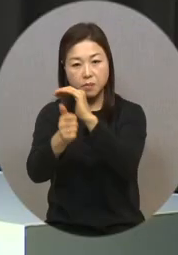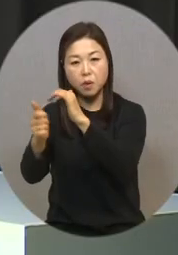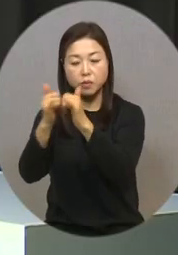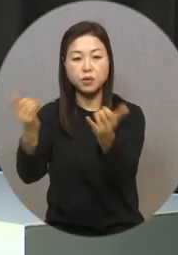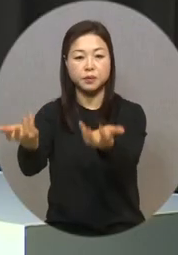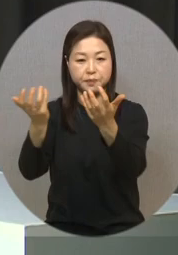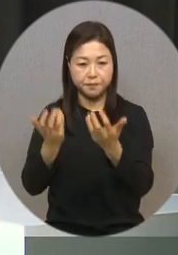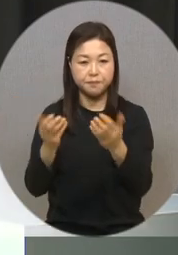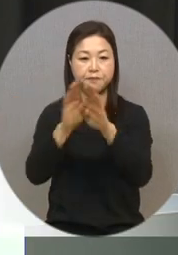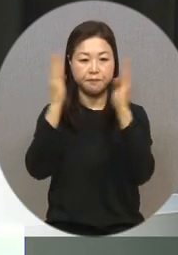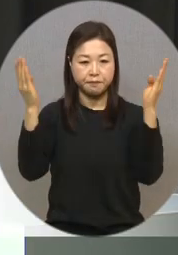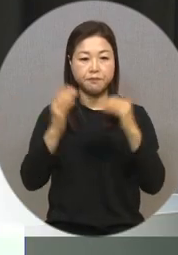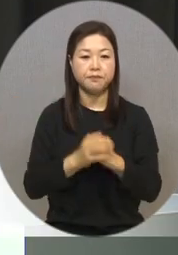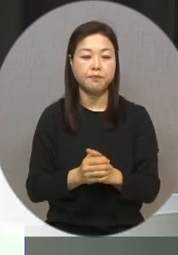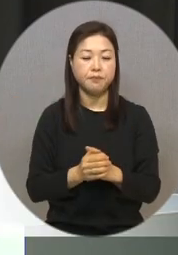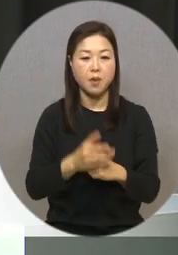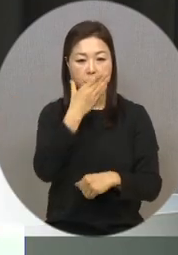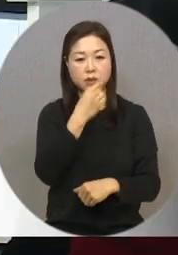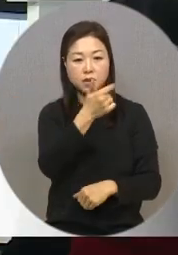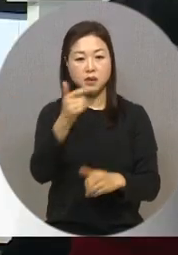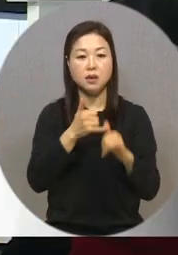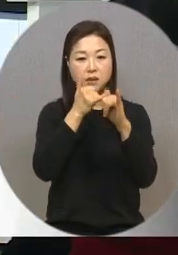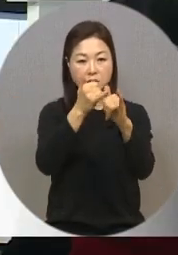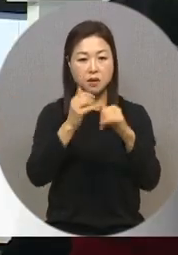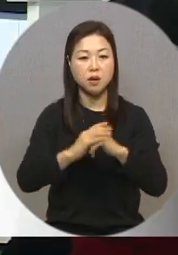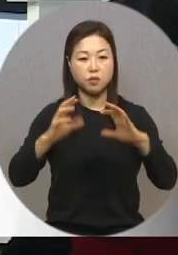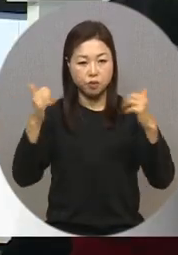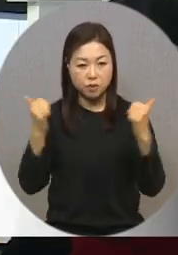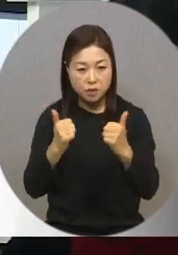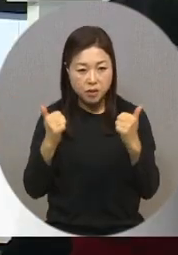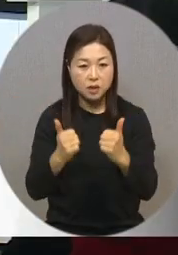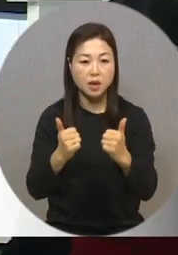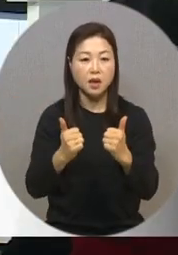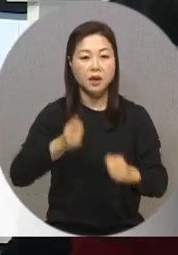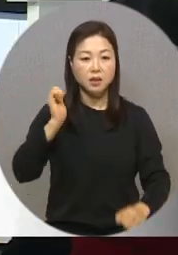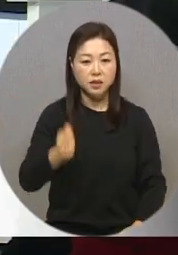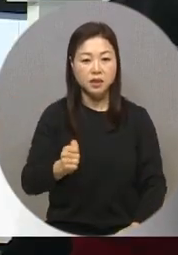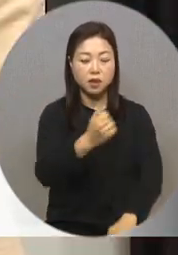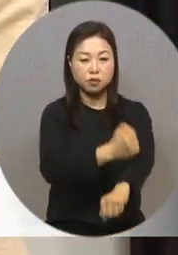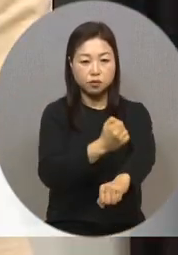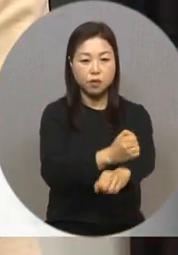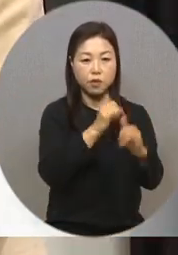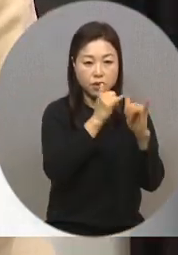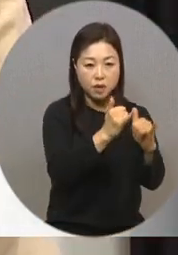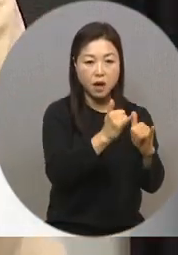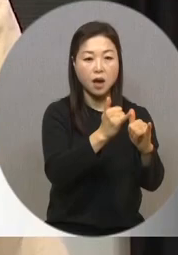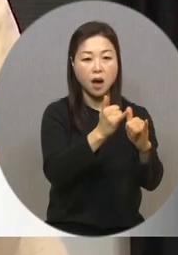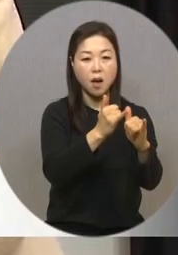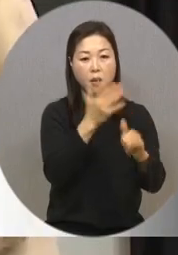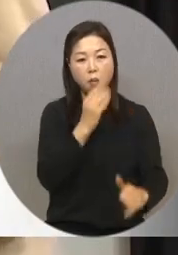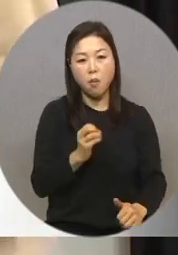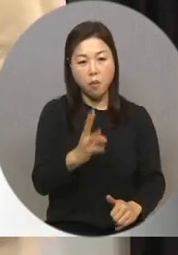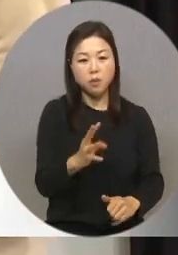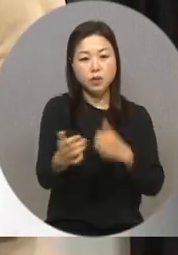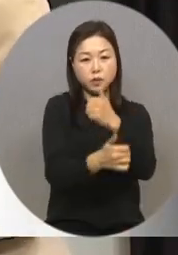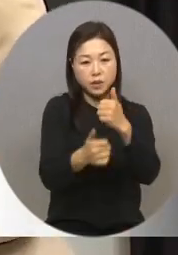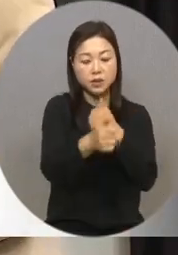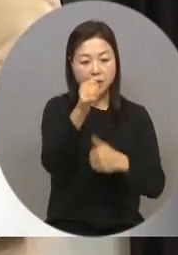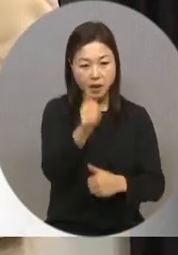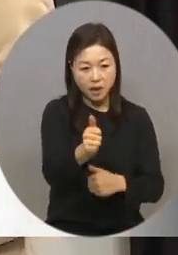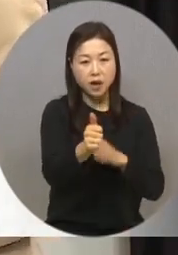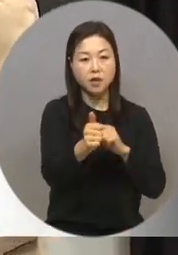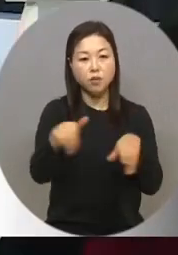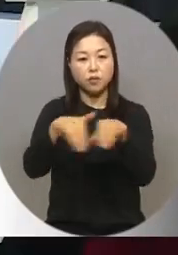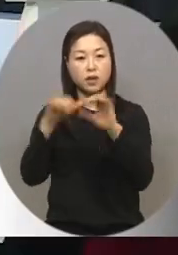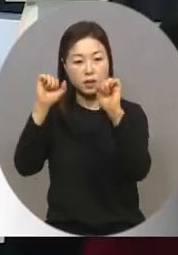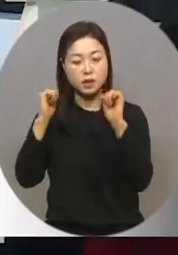열렸습니다. 올해 복지대상에서는 국회의장 공로장, 국회 보건복지위원장상과 문화체육관광위원장상